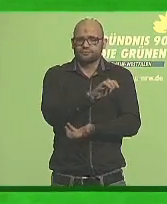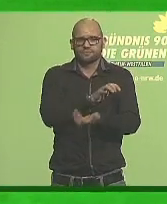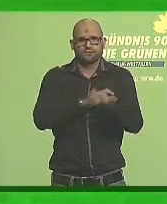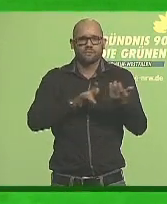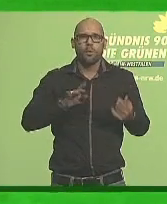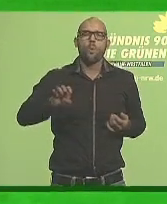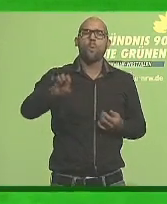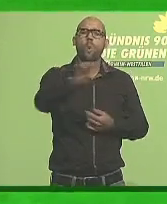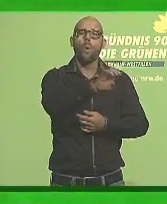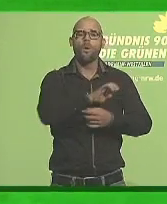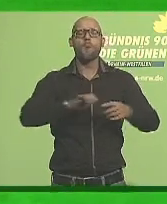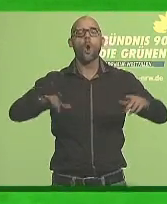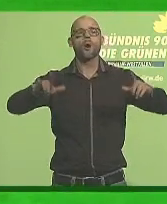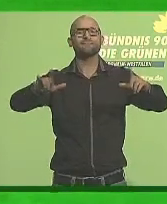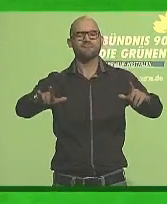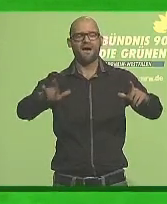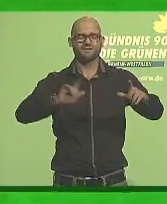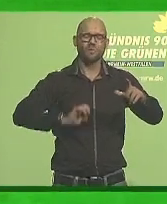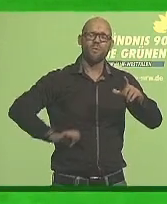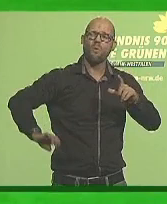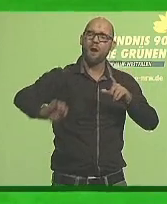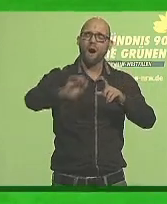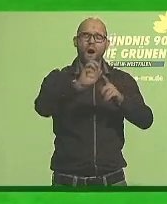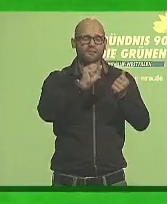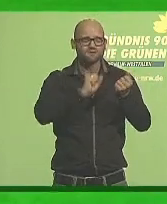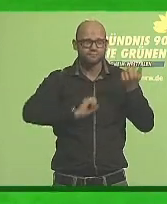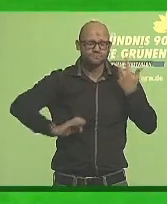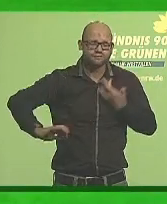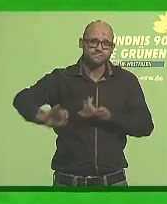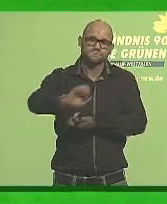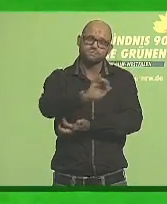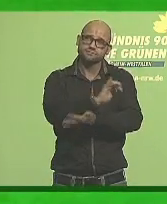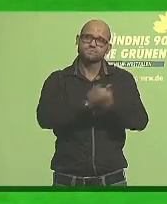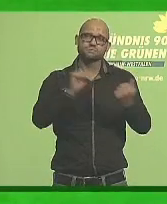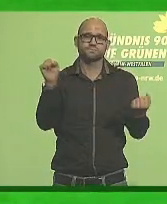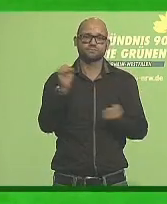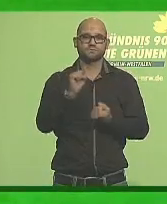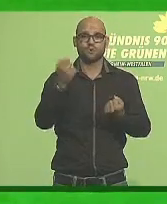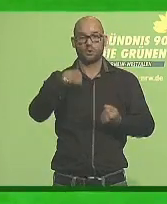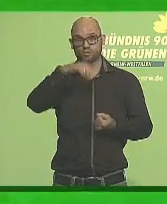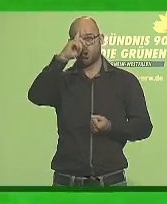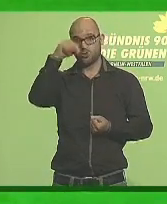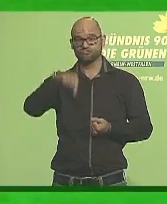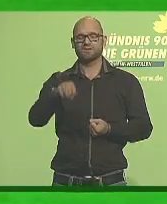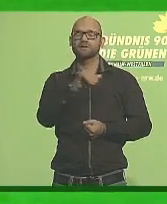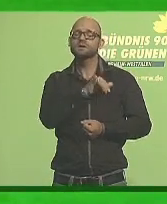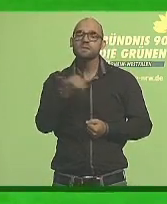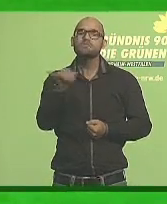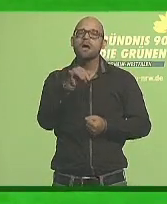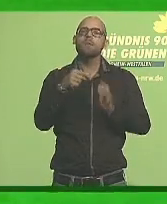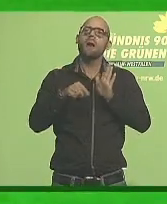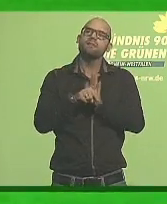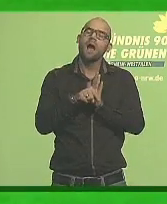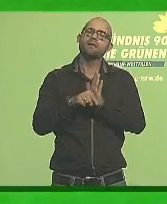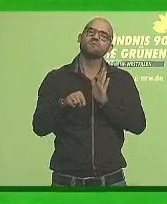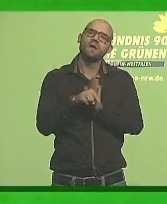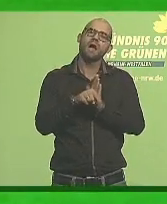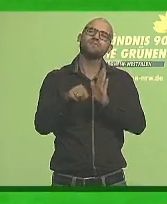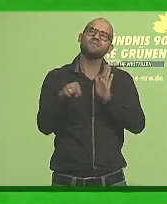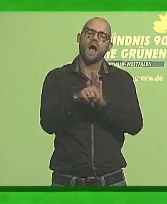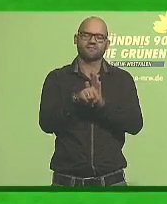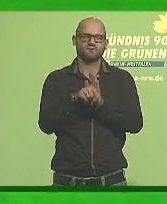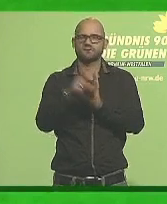hat, Deutschland spielte da immer wieder eine sehr böse Rolle, das muss ich euch nicht